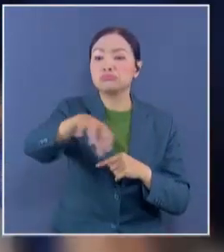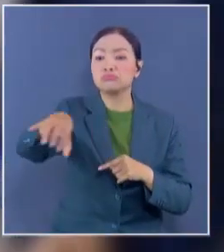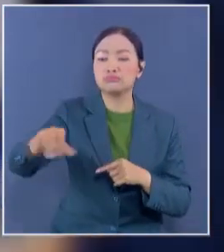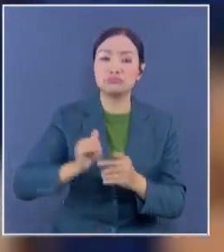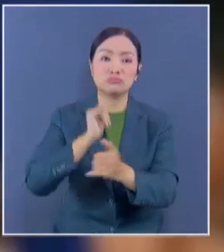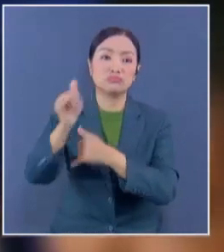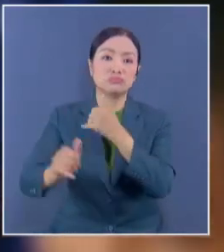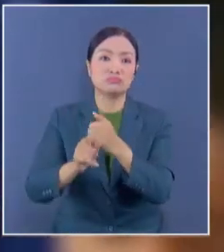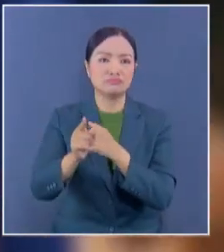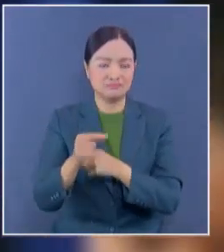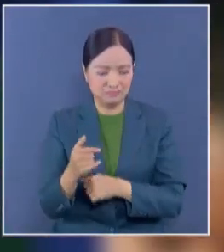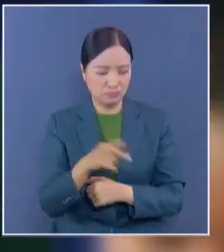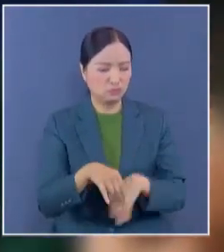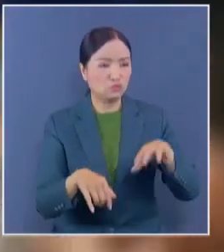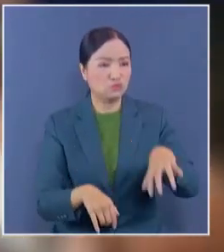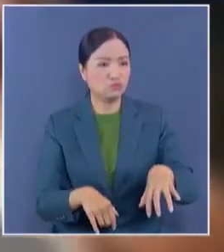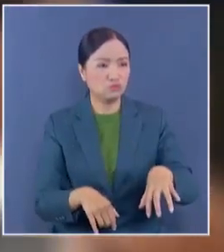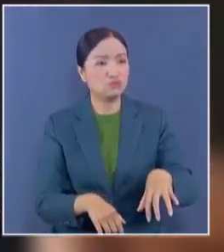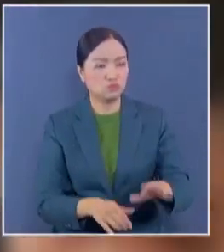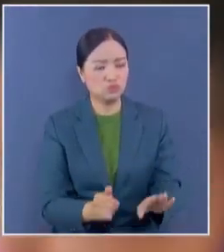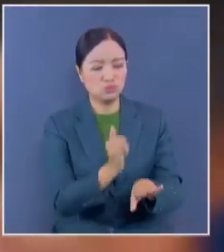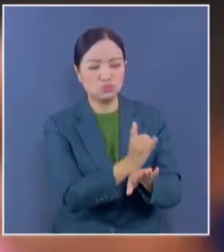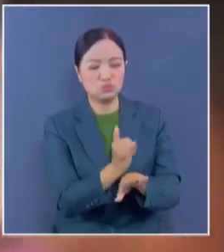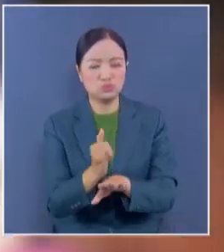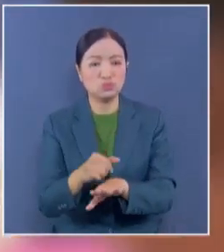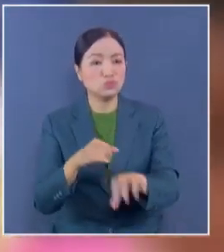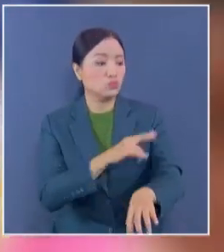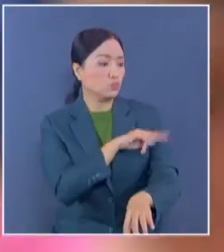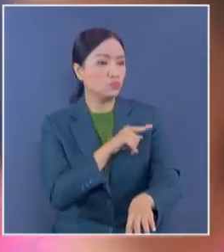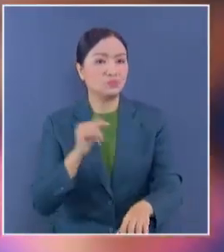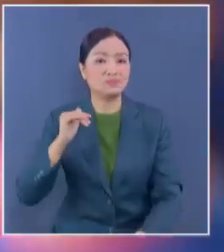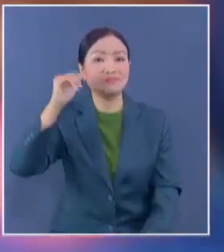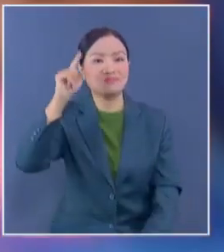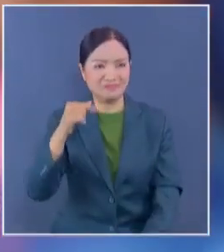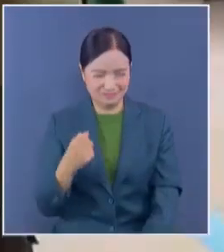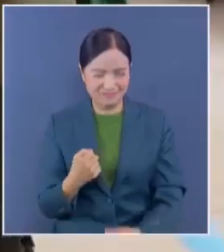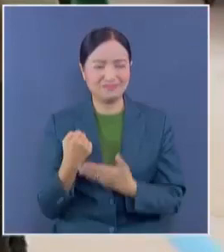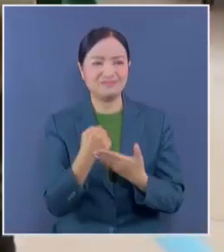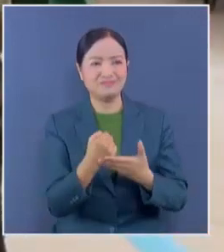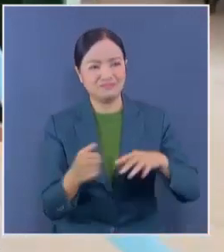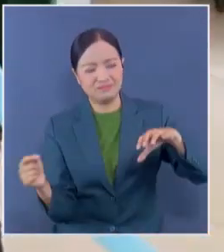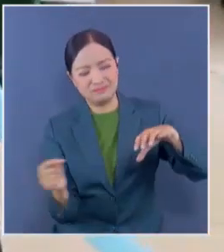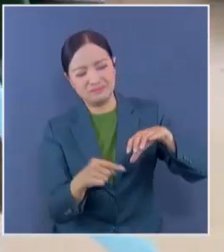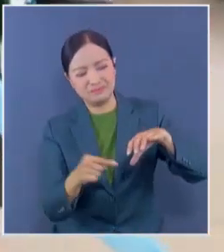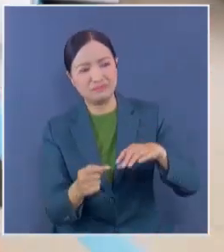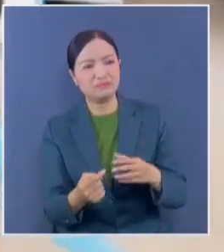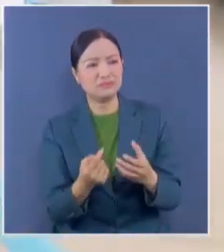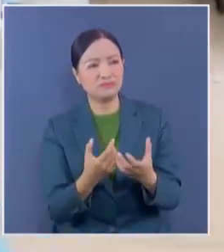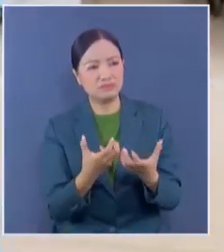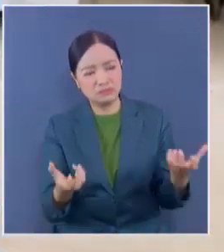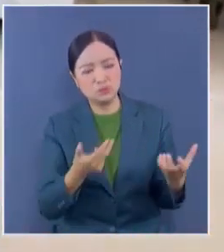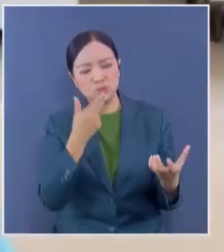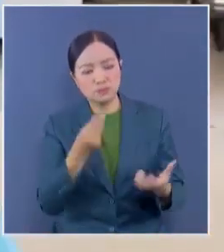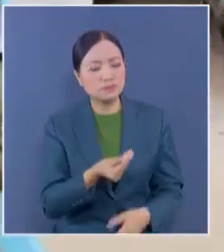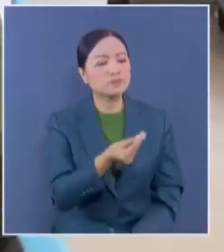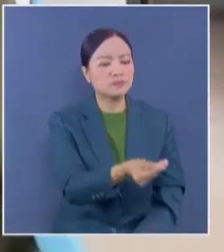าสากู้ภัยก็ไม่อยากให้เด็กกลุ่มนี้พลาดโอกาสนี้เช่นเดียวกันเลยมาจัดกิจกรรมถึงในอาคารที่ผู้ป่วย